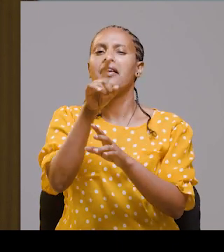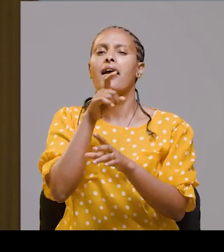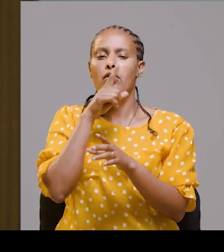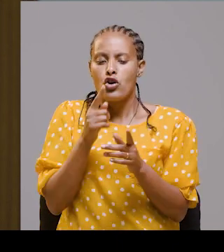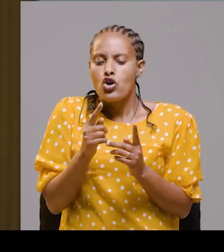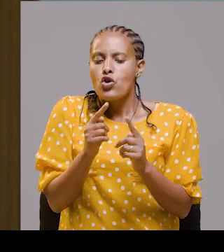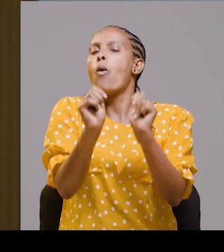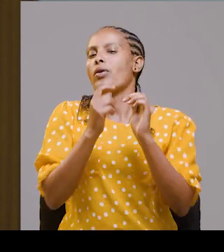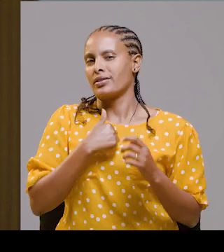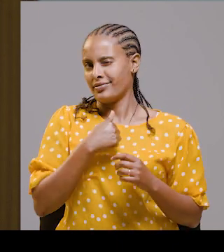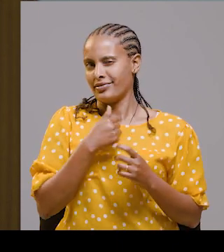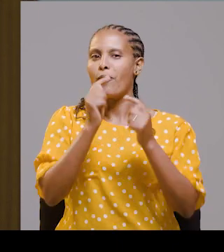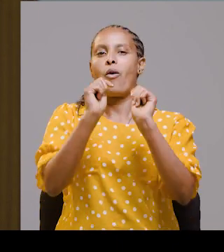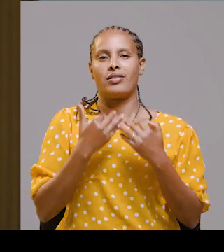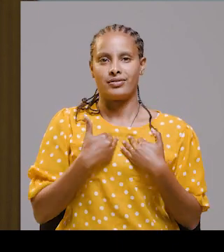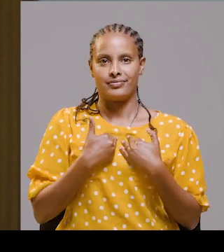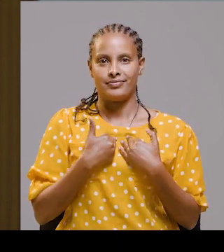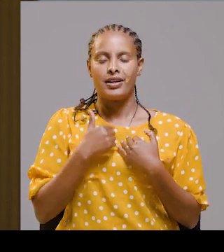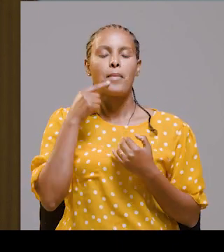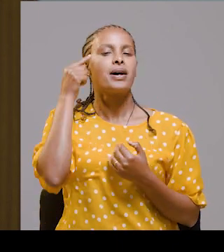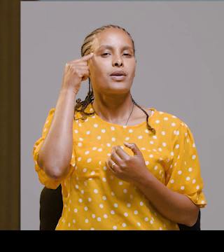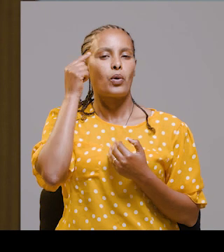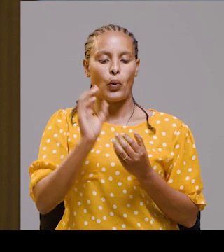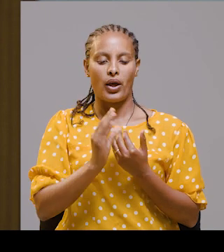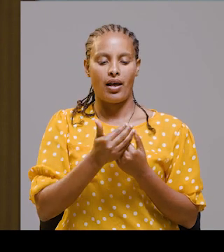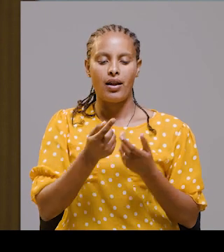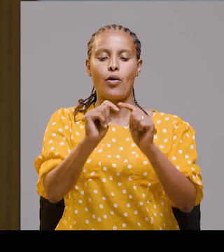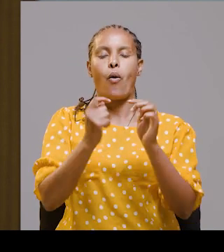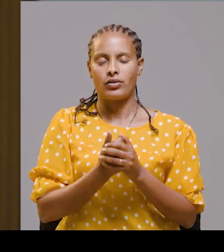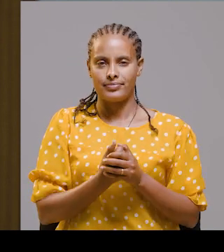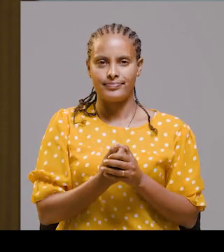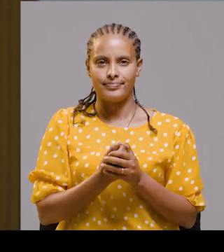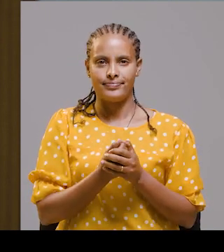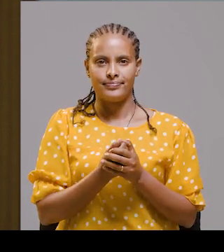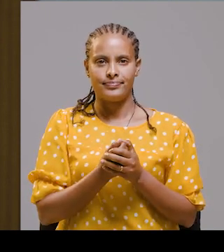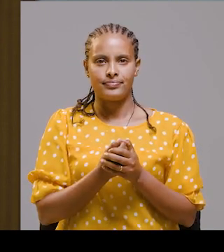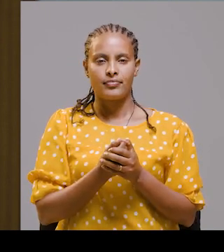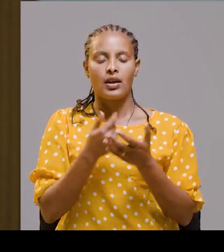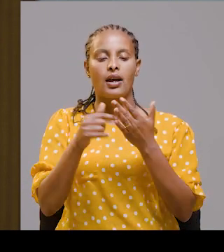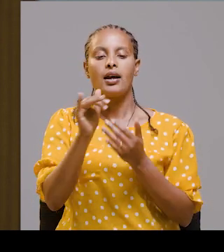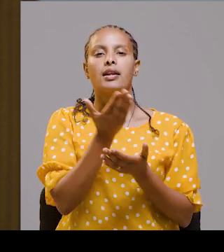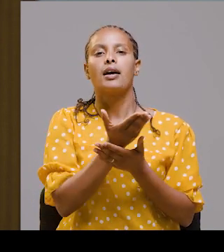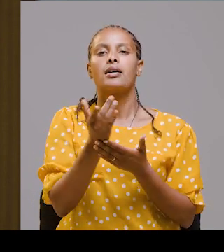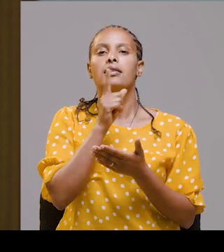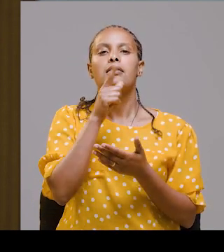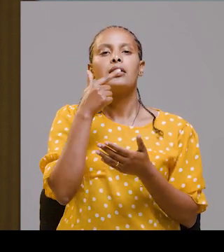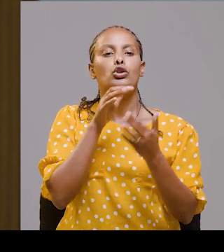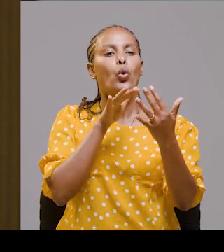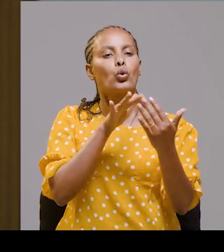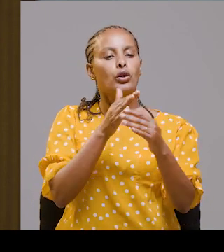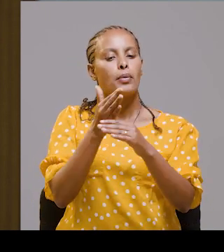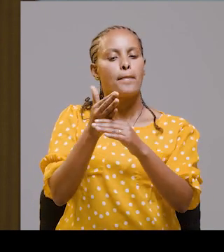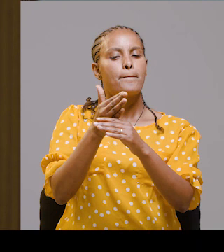ለሞክር በኔ በመችለው መልክና ባሰብኩበት መልክ ማለት ነው። ይሄ ነገር የሚነሳው ከየት ነው?